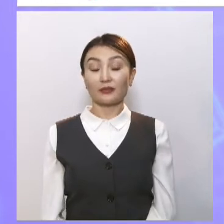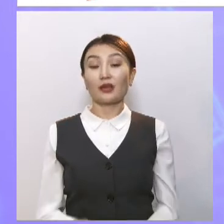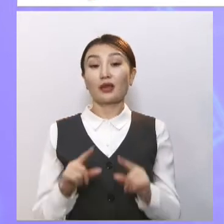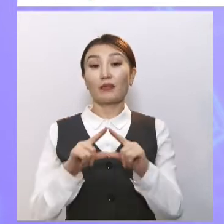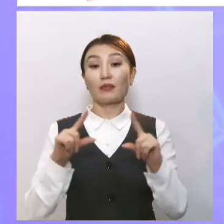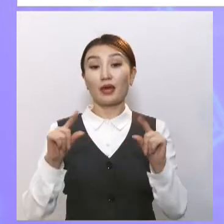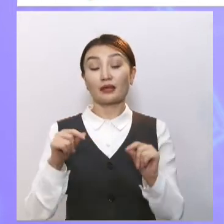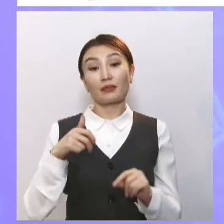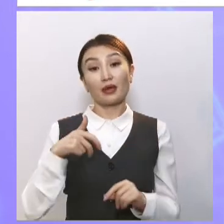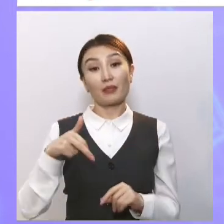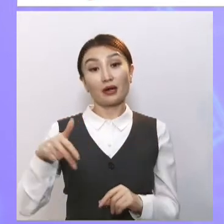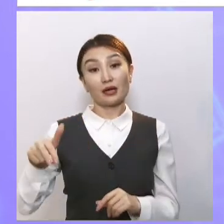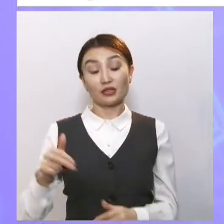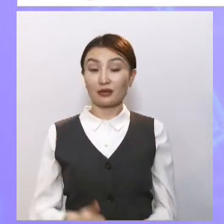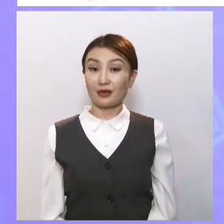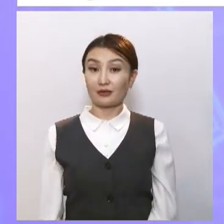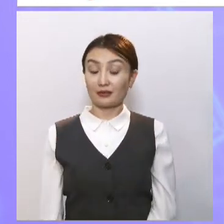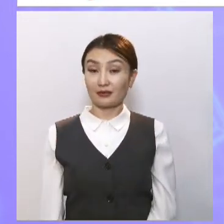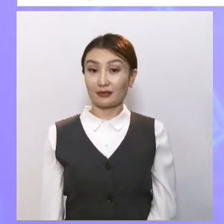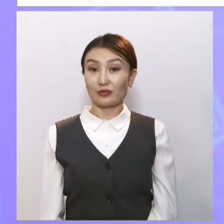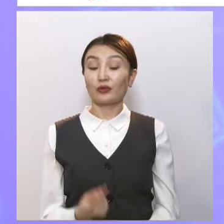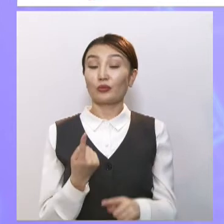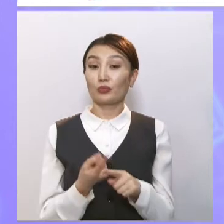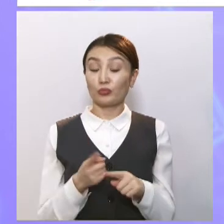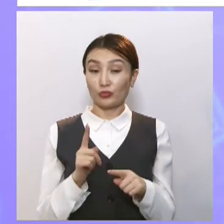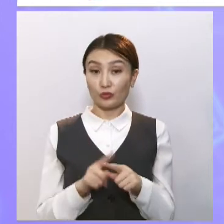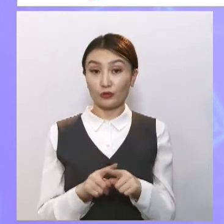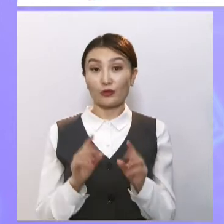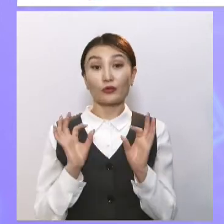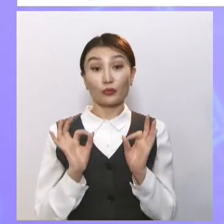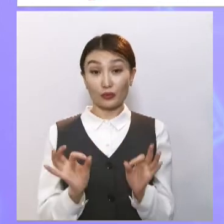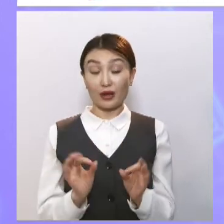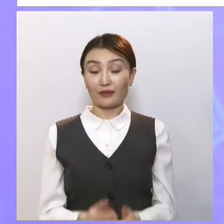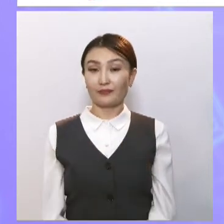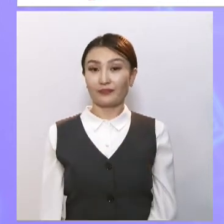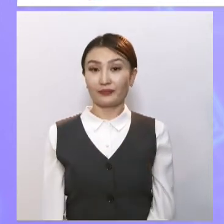Мектепке бара жатат. Бул туура.